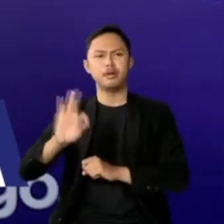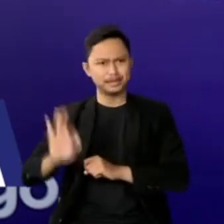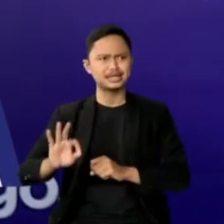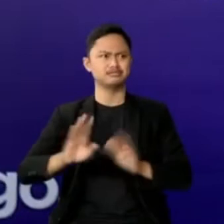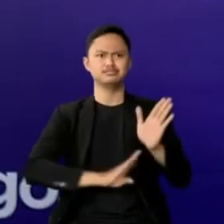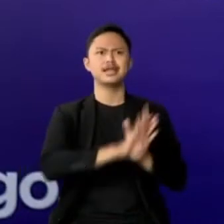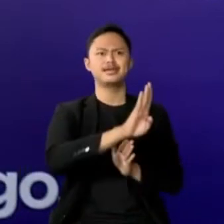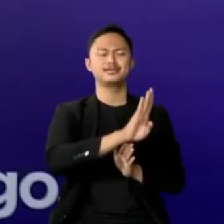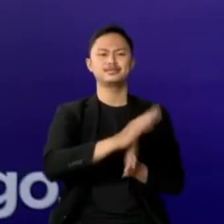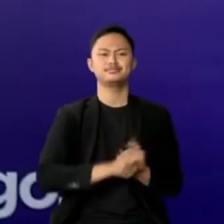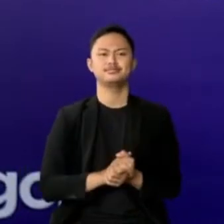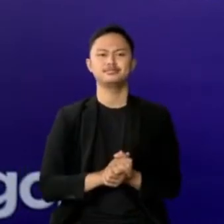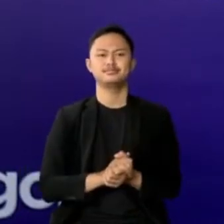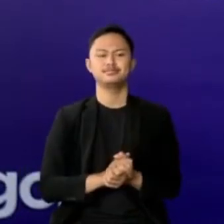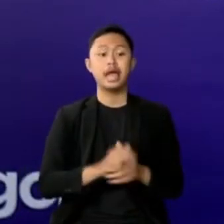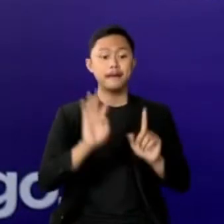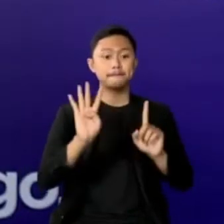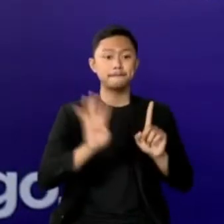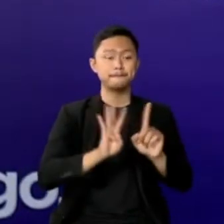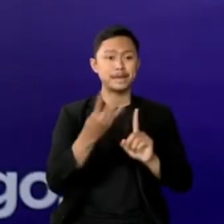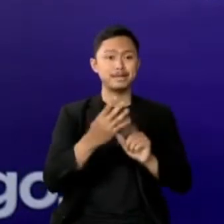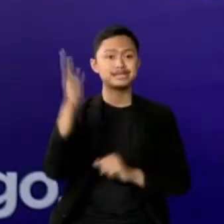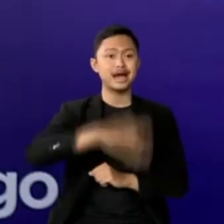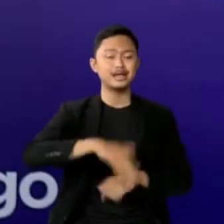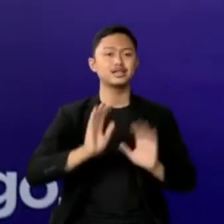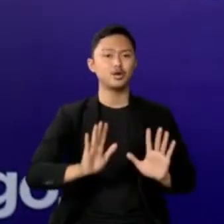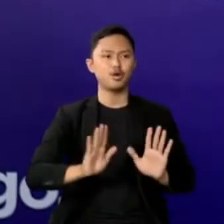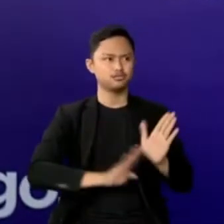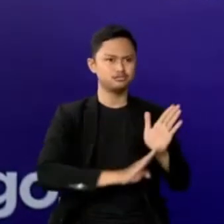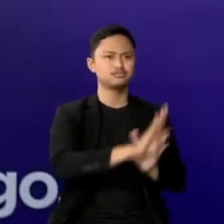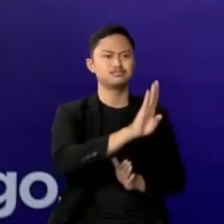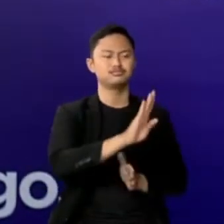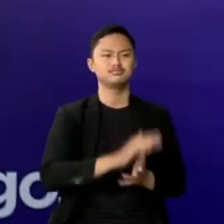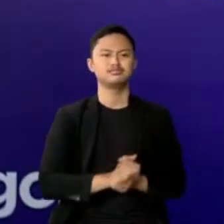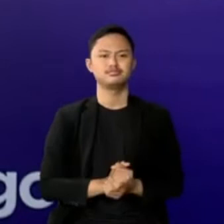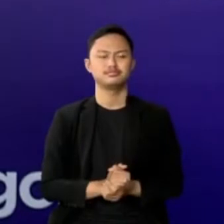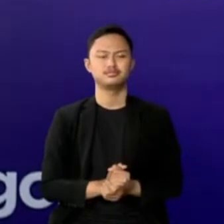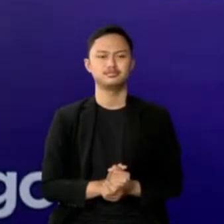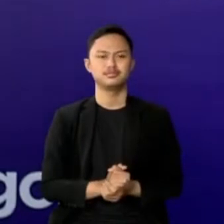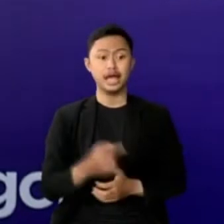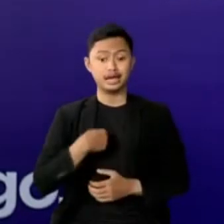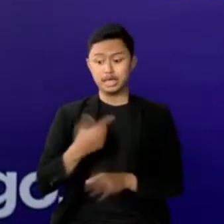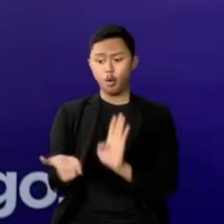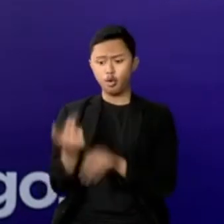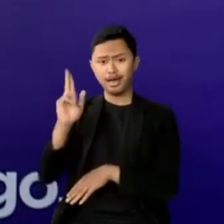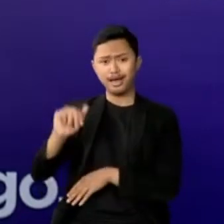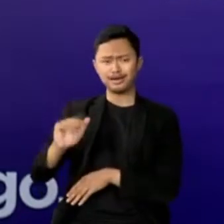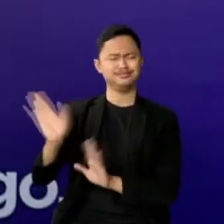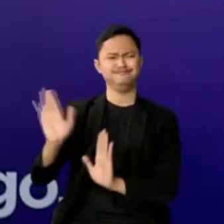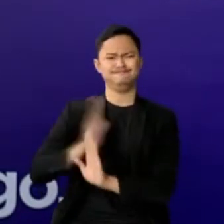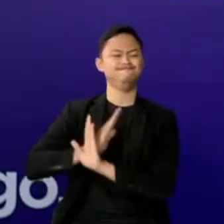sekitar 14 Hari 10-14 hari berikutnya dan itu jangan sampai kita ulangi lagi